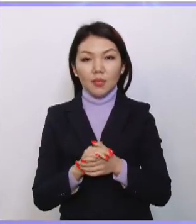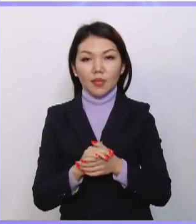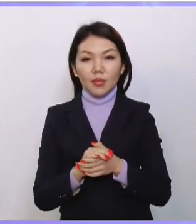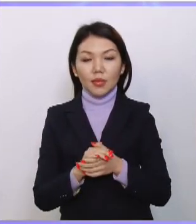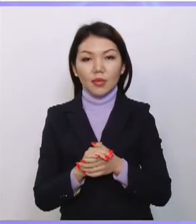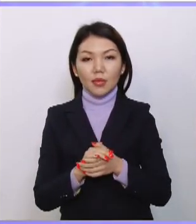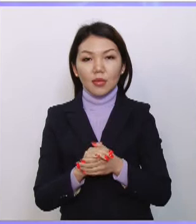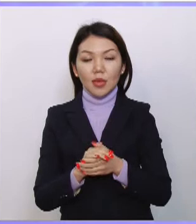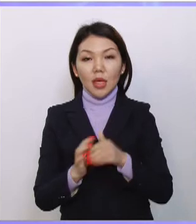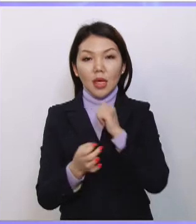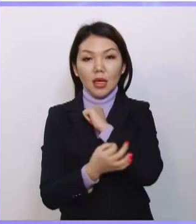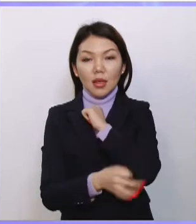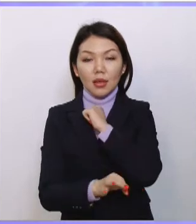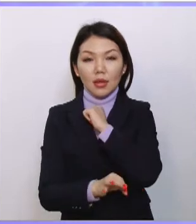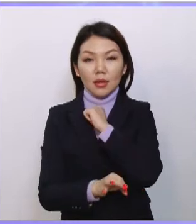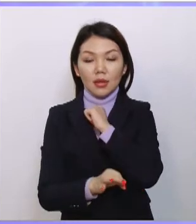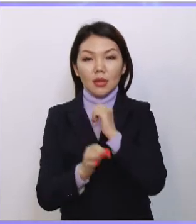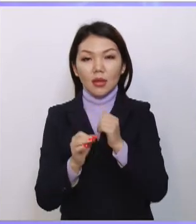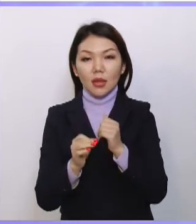Аягына чекит белгиси коюлат.